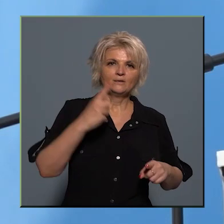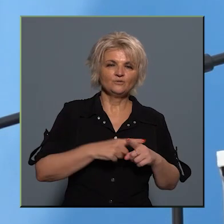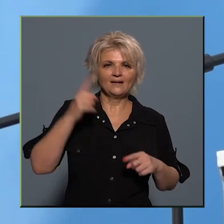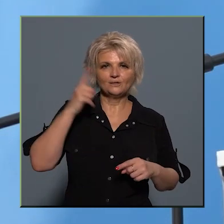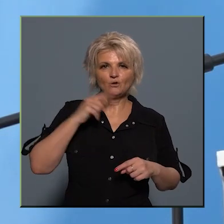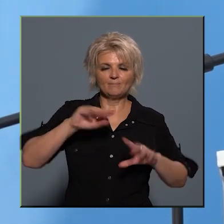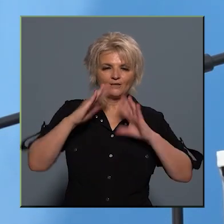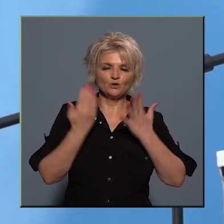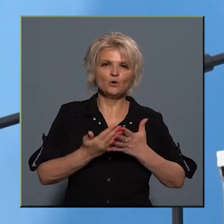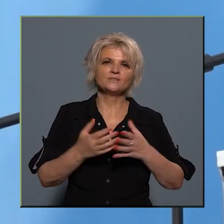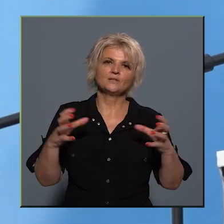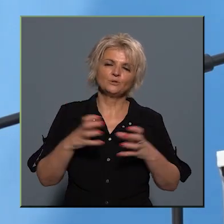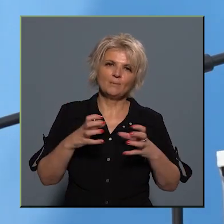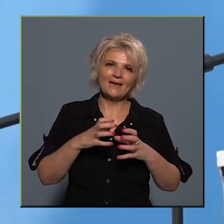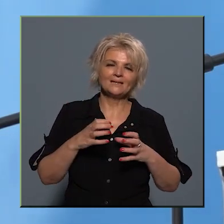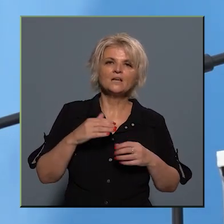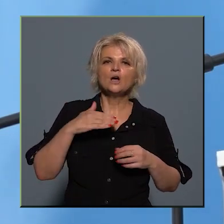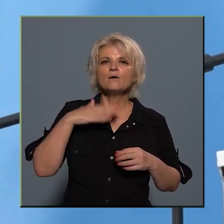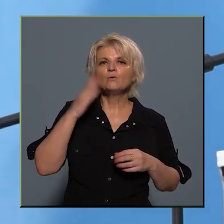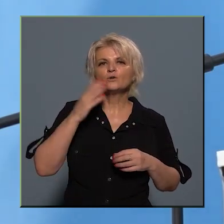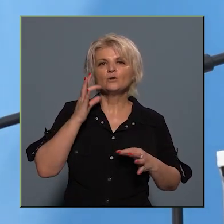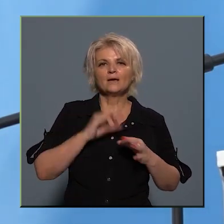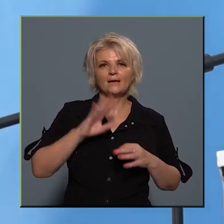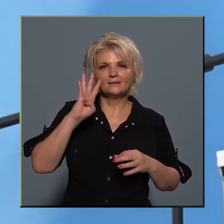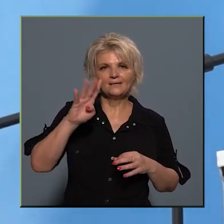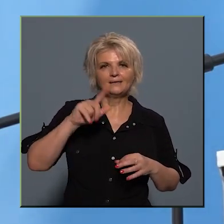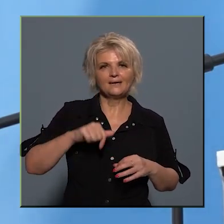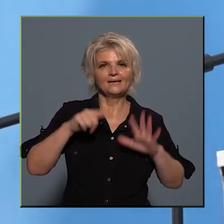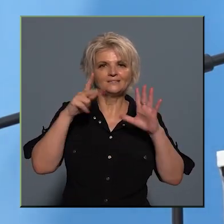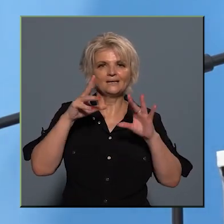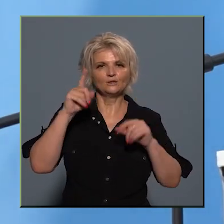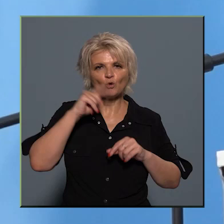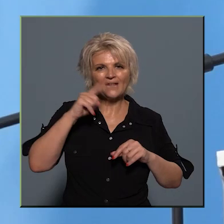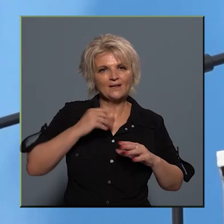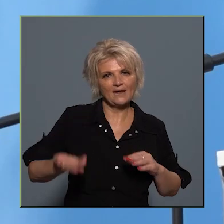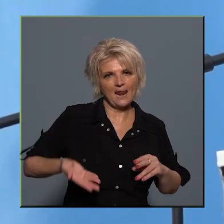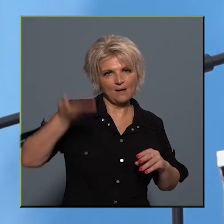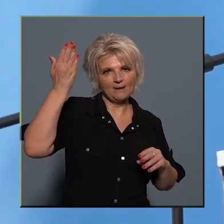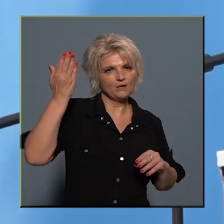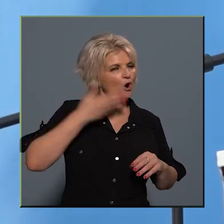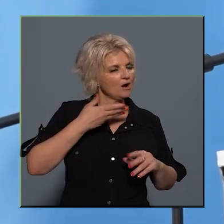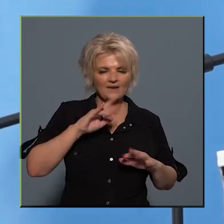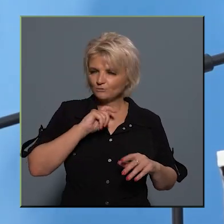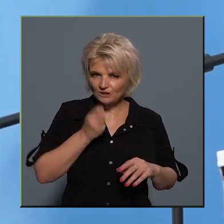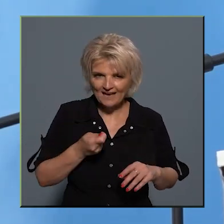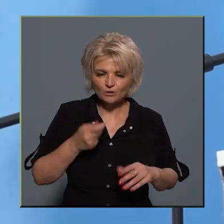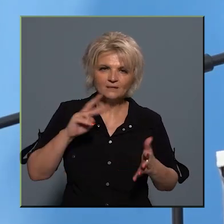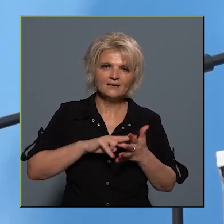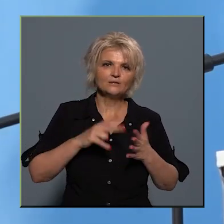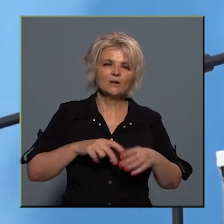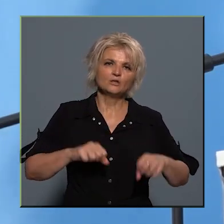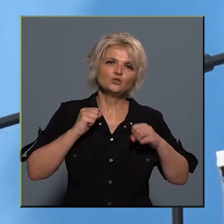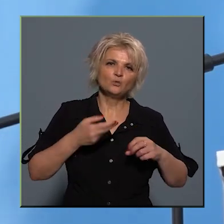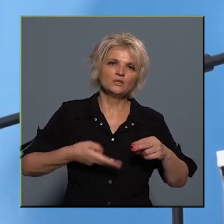ösztömeget furgonok esetében 4,7 tonnára emeljék. Ugye, ha ez nem lenne meg, akkor a technológia súlytöblete nem